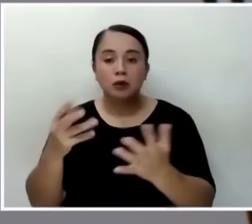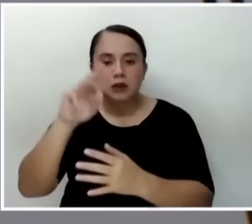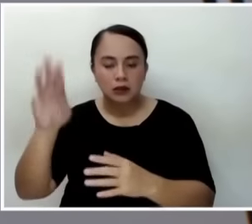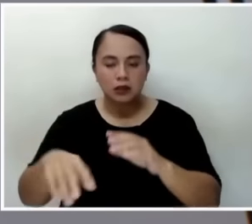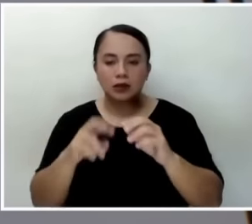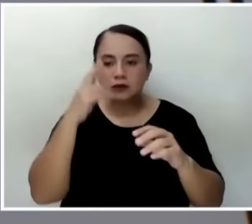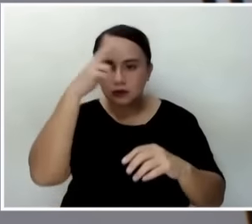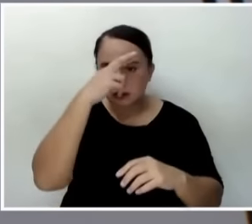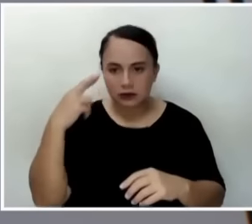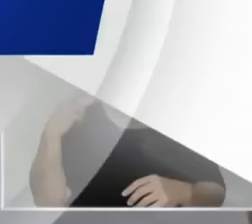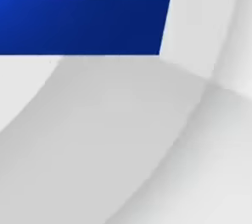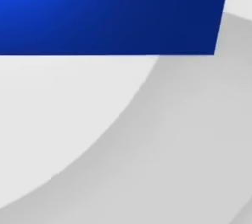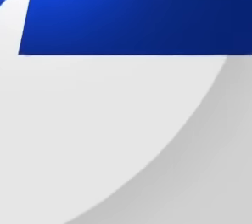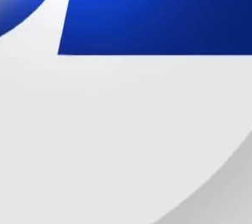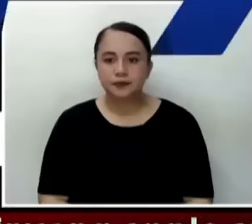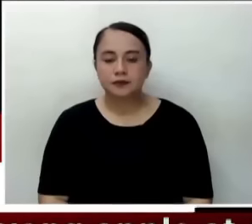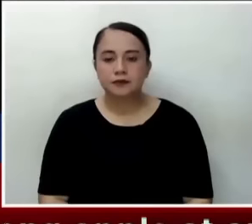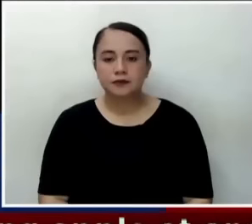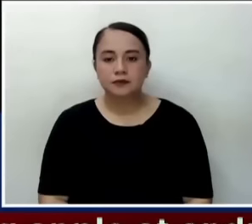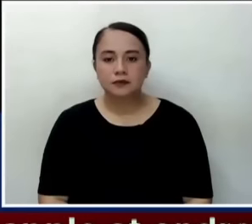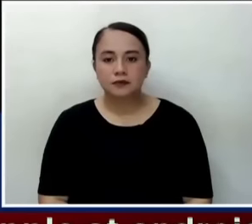Liza Aquino.